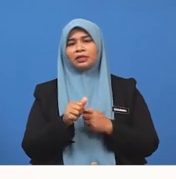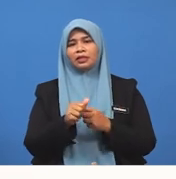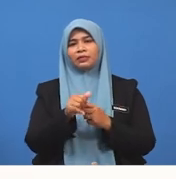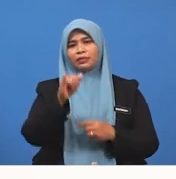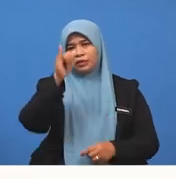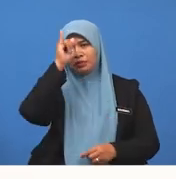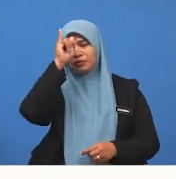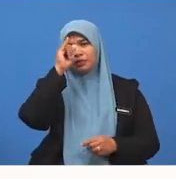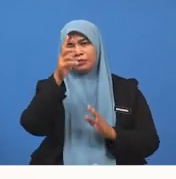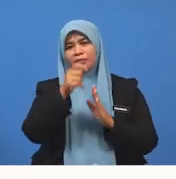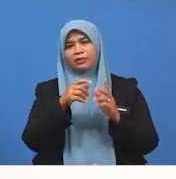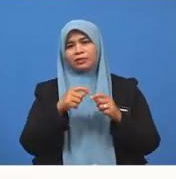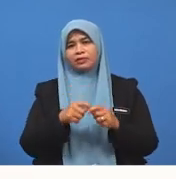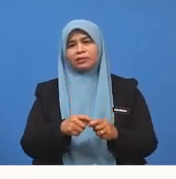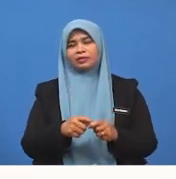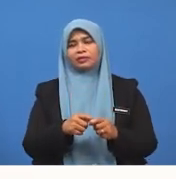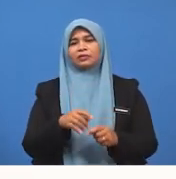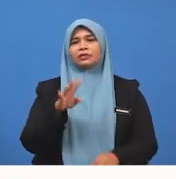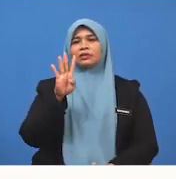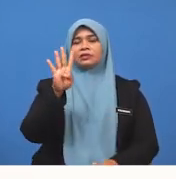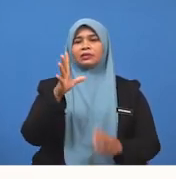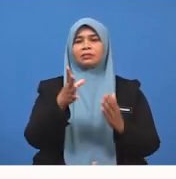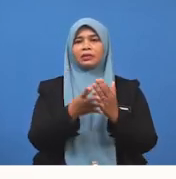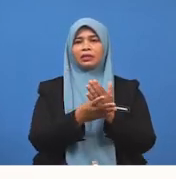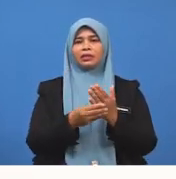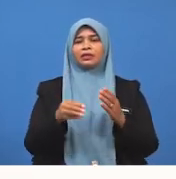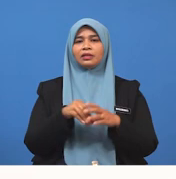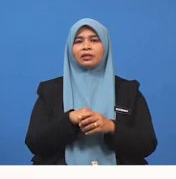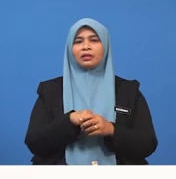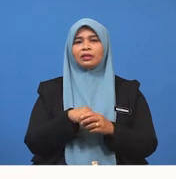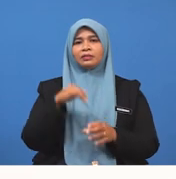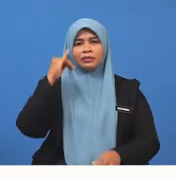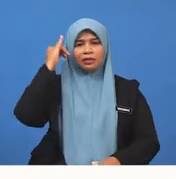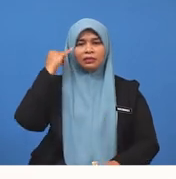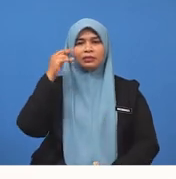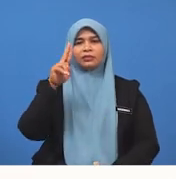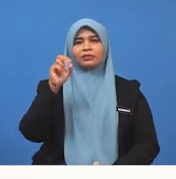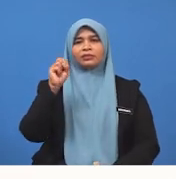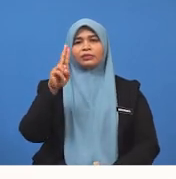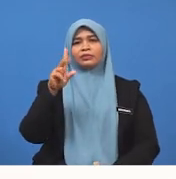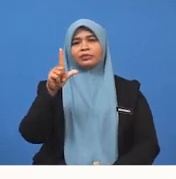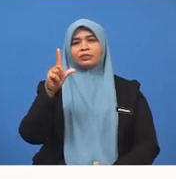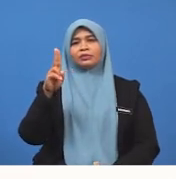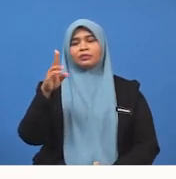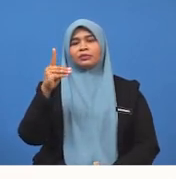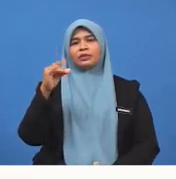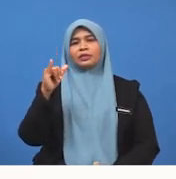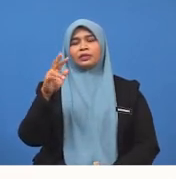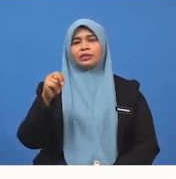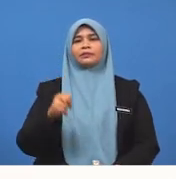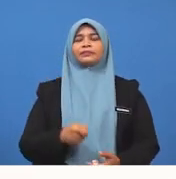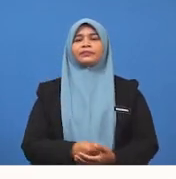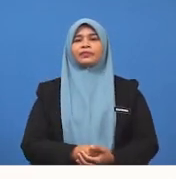tertentu yang keempat Mahe dalam ilmu Ushuluddin yang meliputi airboat